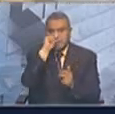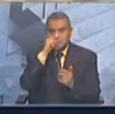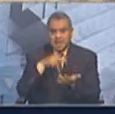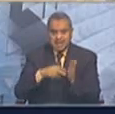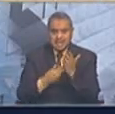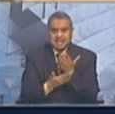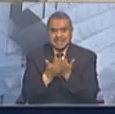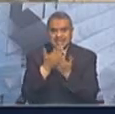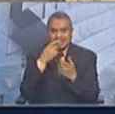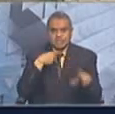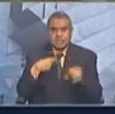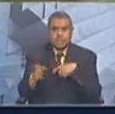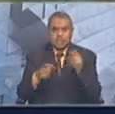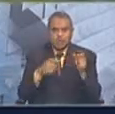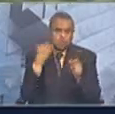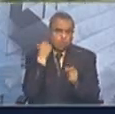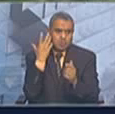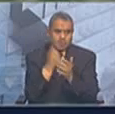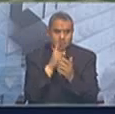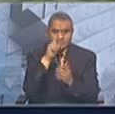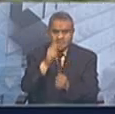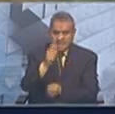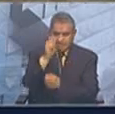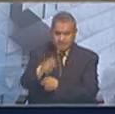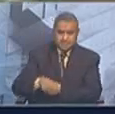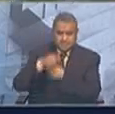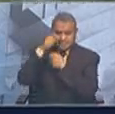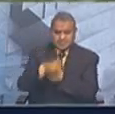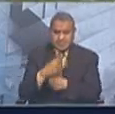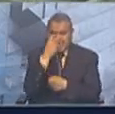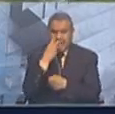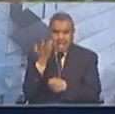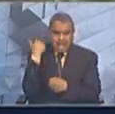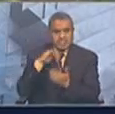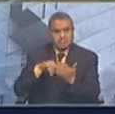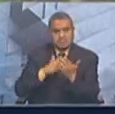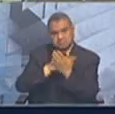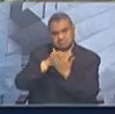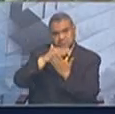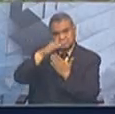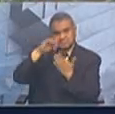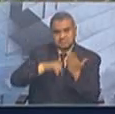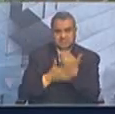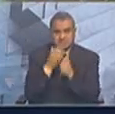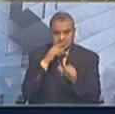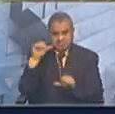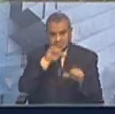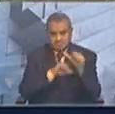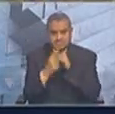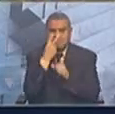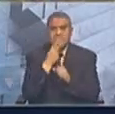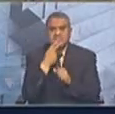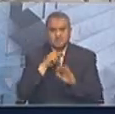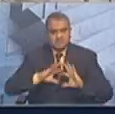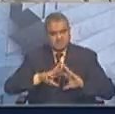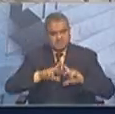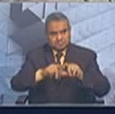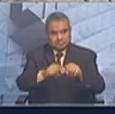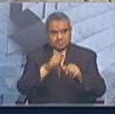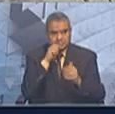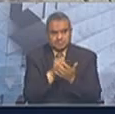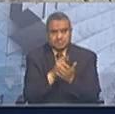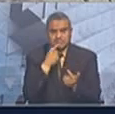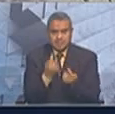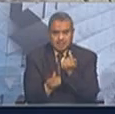الحديث للتحول من الري بالغمر والطرق التقليدية إلى استخدام طرق الري الحديثة. الري